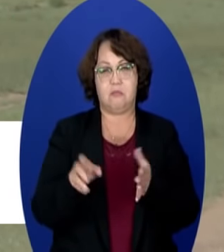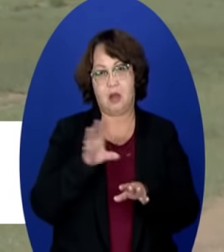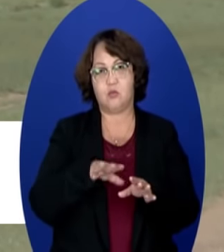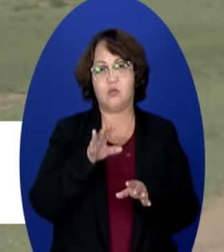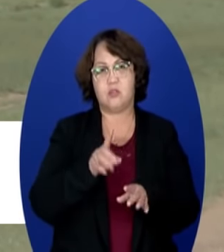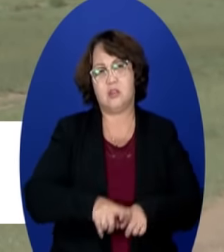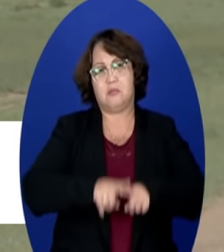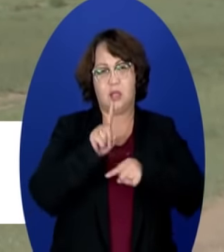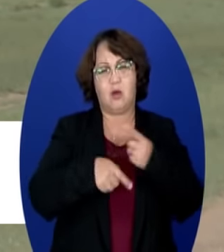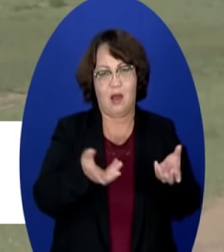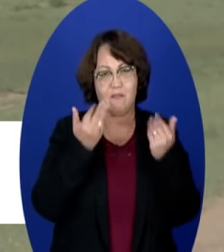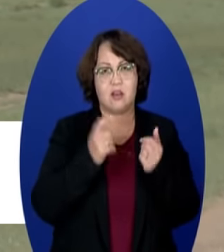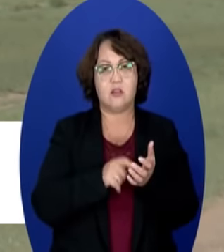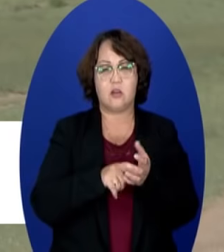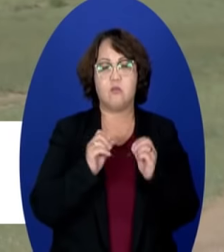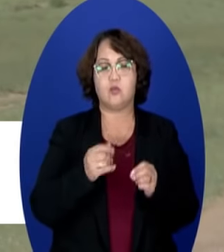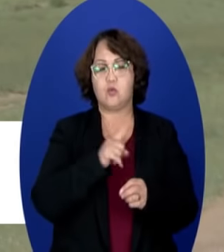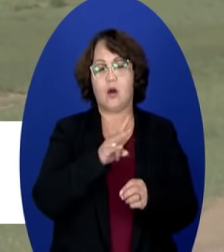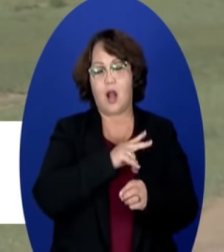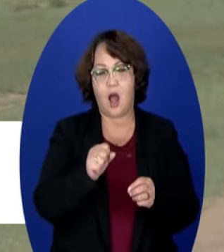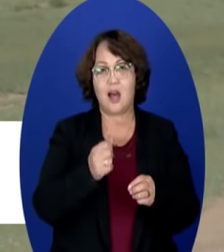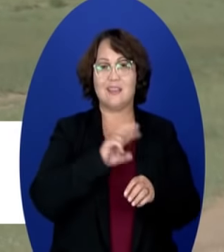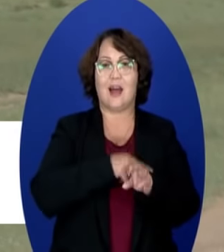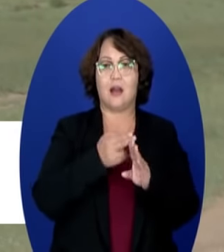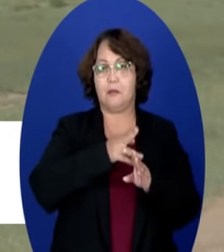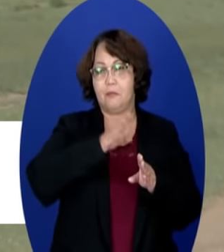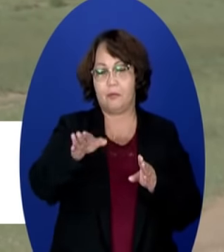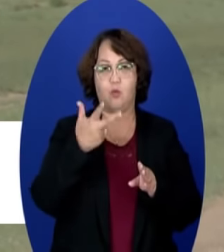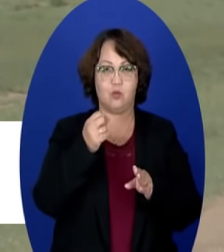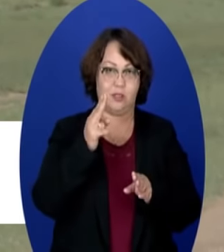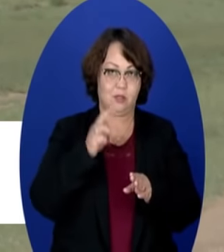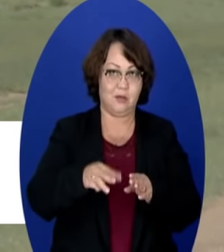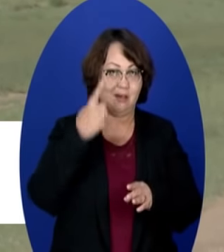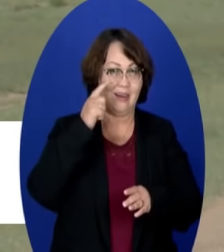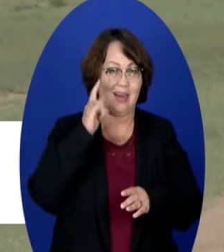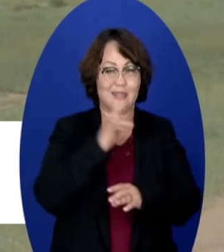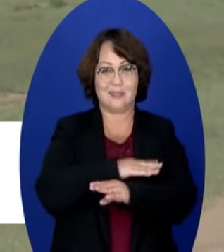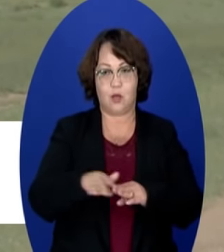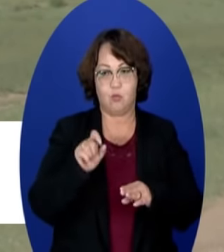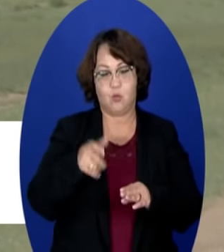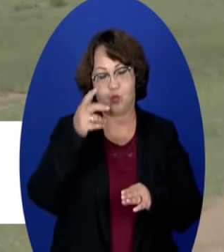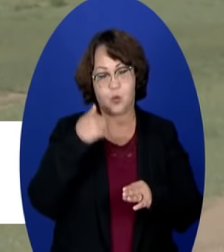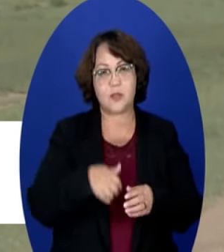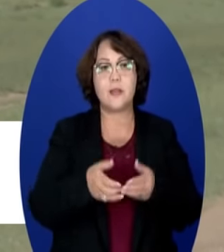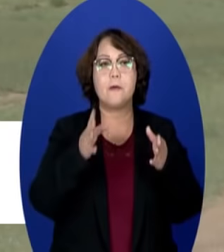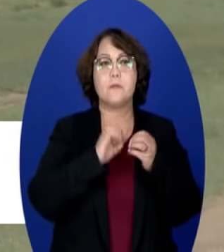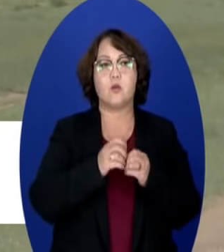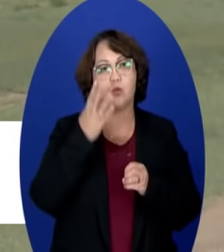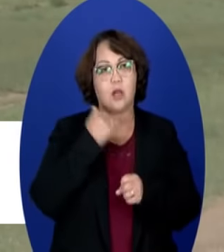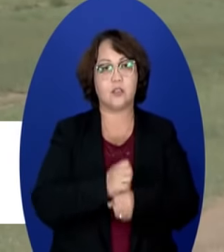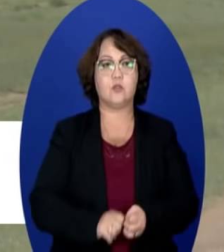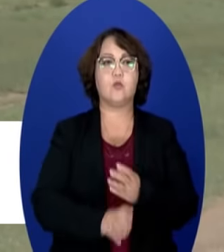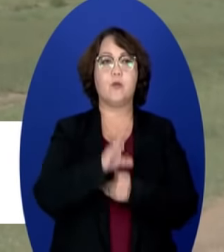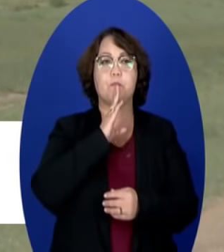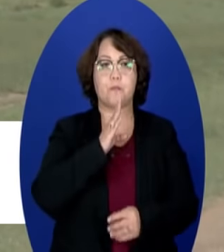мөн Зүүн Хараагаас Дархан Улаанбаатар чиглийн зам хүртэлх 30 км хатуу хөдөлтөд автосом энэ жил ашиглалтанд орно, удахгүй ажил нь дуусах гэж байна.